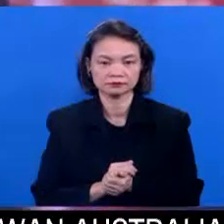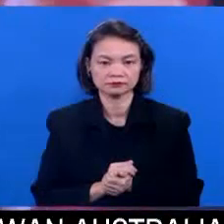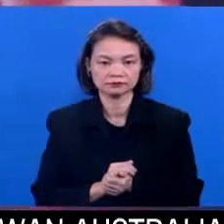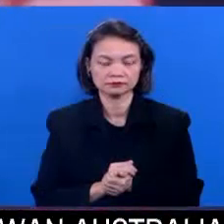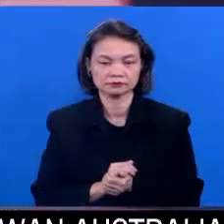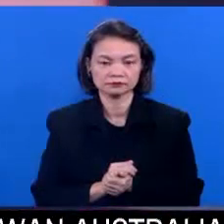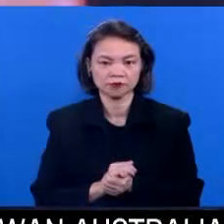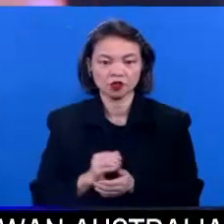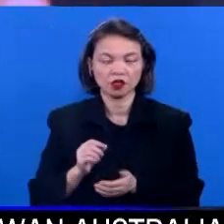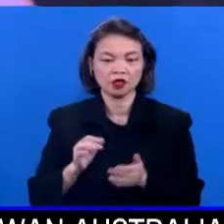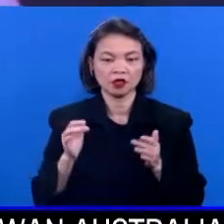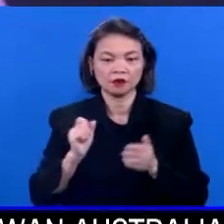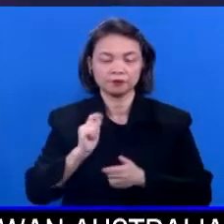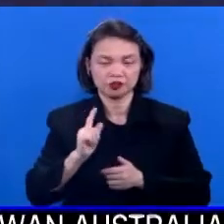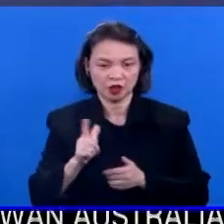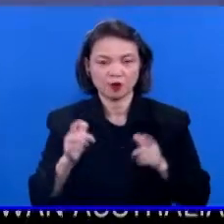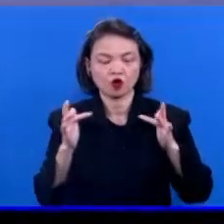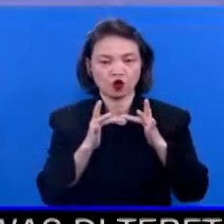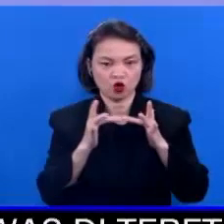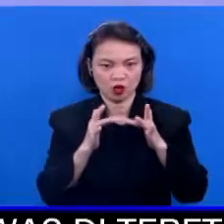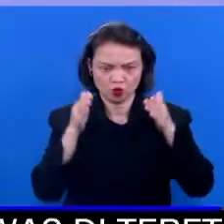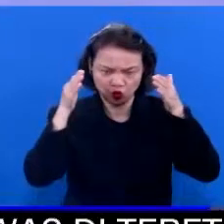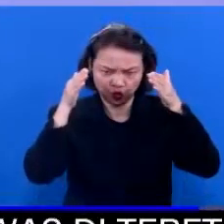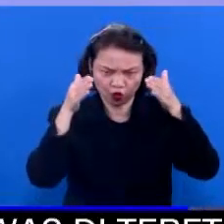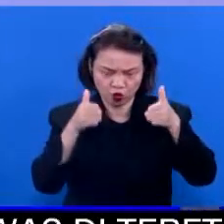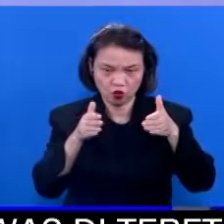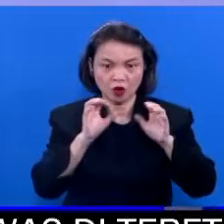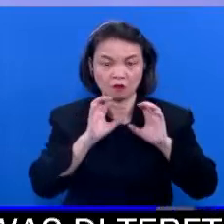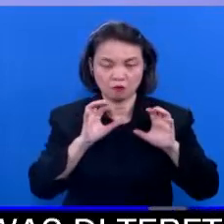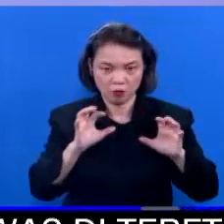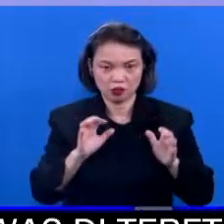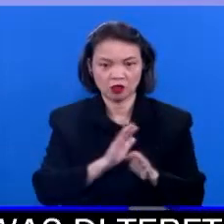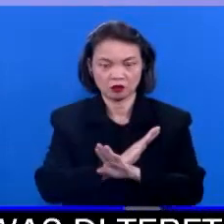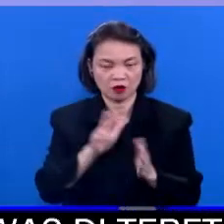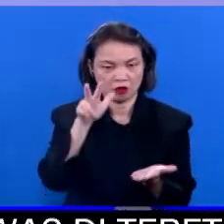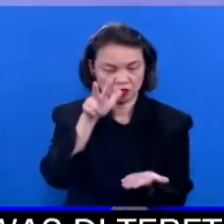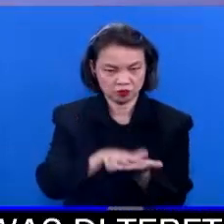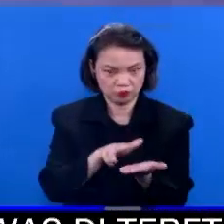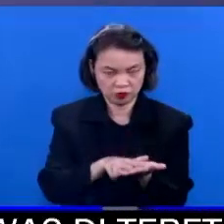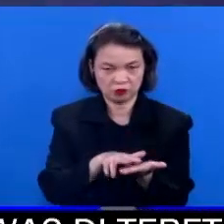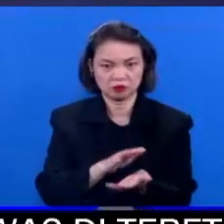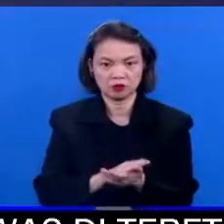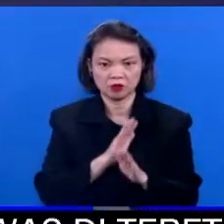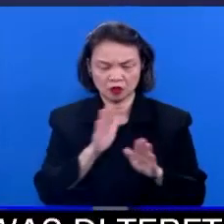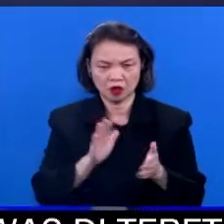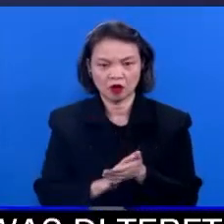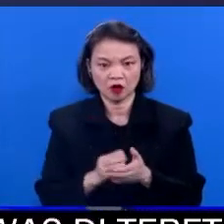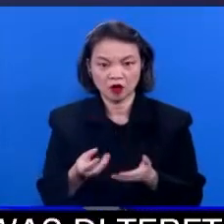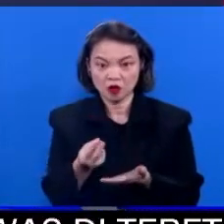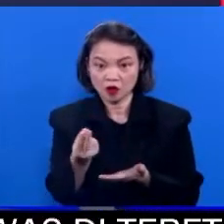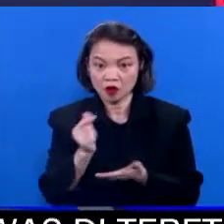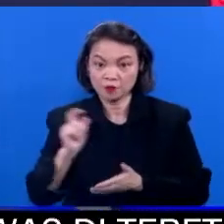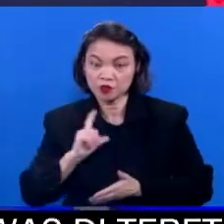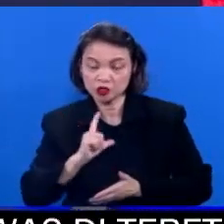Keberadaan pinjaman online atau pinjol semakin disorot karena banyak yang ilegal dan meresahkan masyarakat. Agar tidak terjerumus dalam jeratan